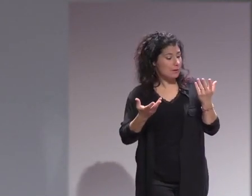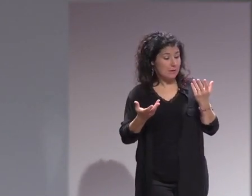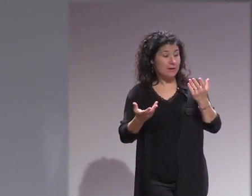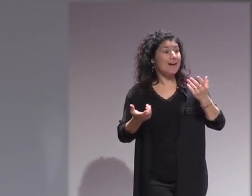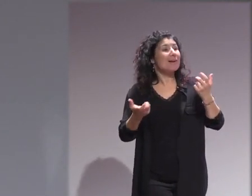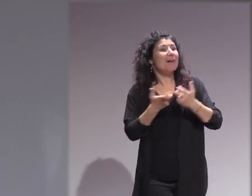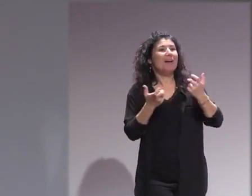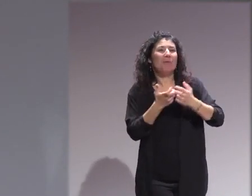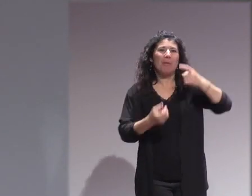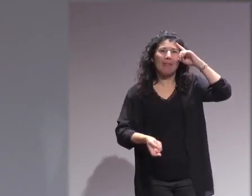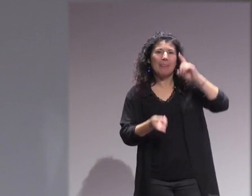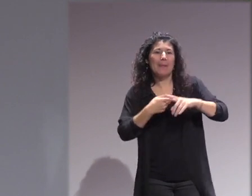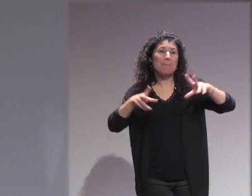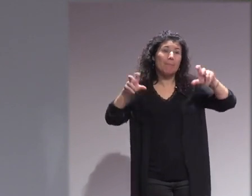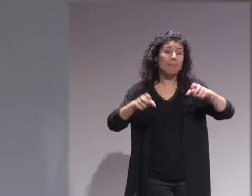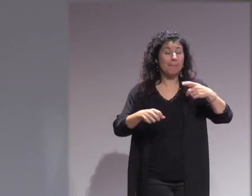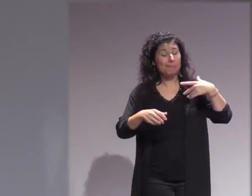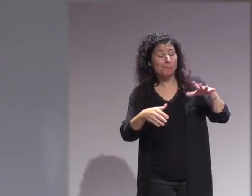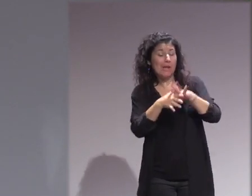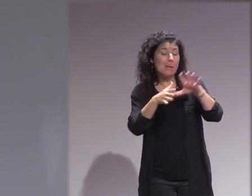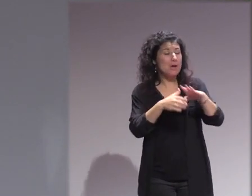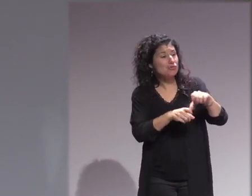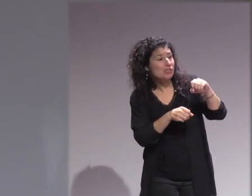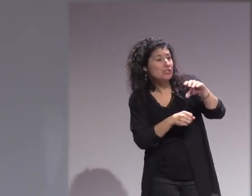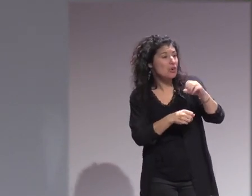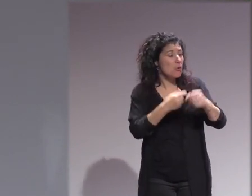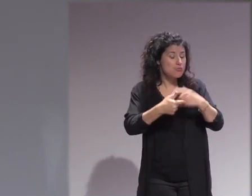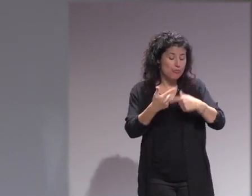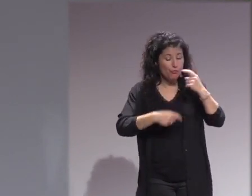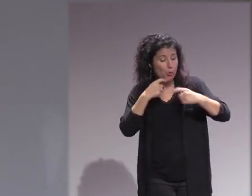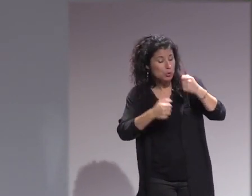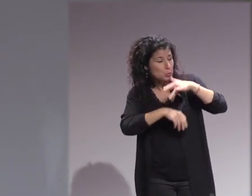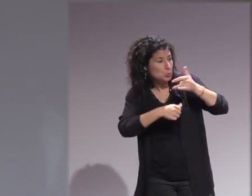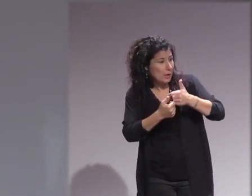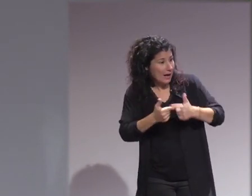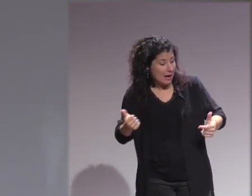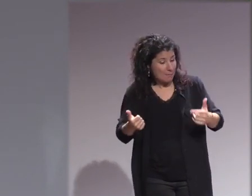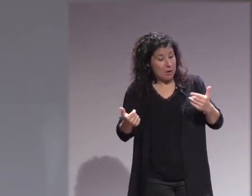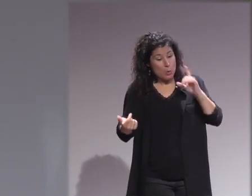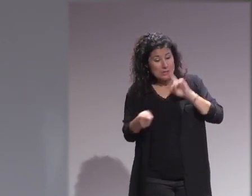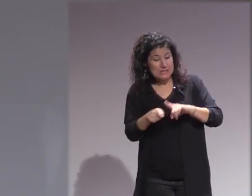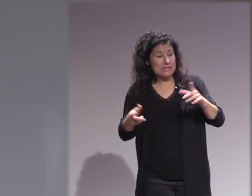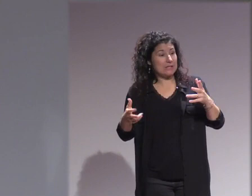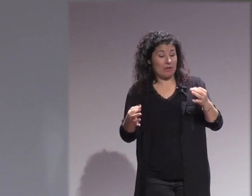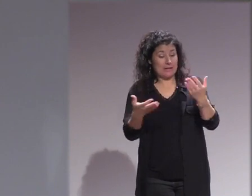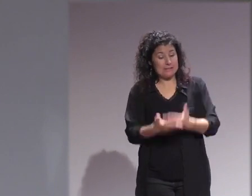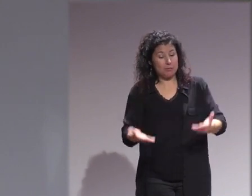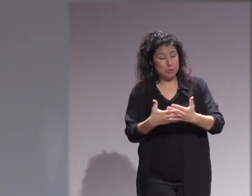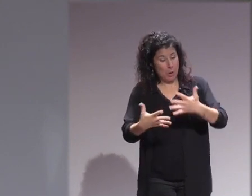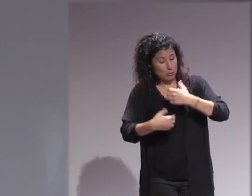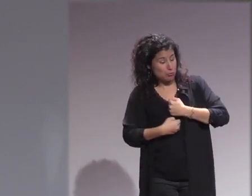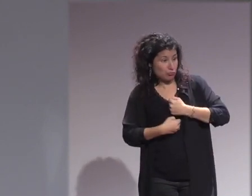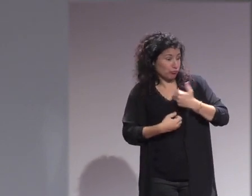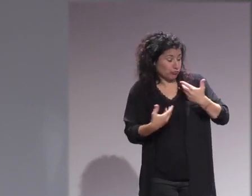sont faites disparaissent, mais aussi qu'on puisse améliorer la pratique, puisque l'adoption ça continue en France aujourd'hui, et donc il continue à avoir des